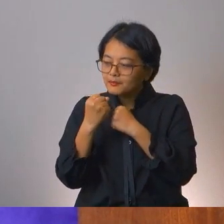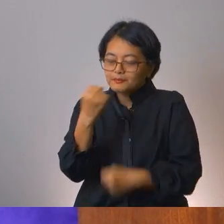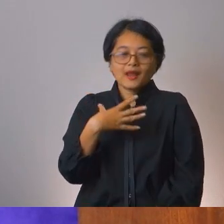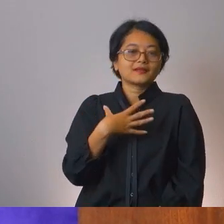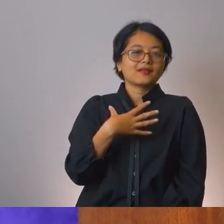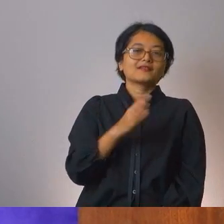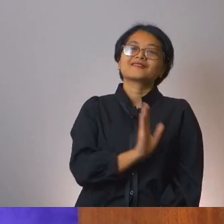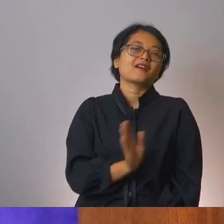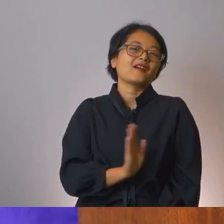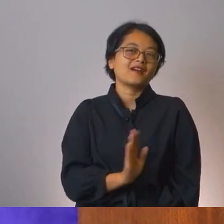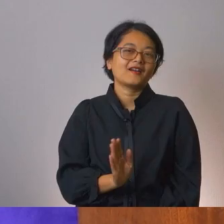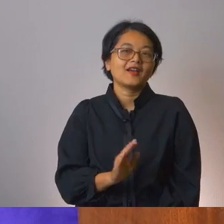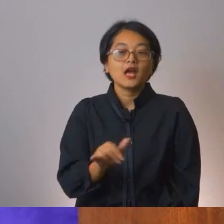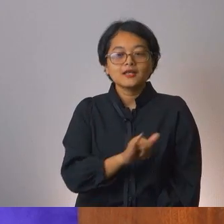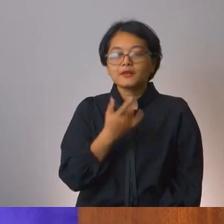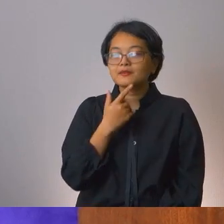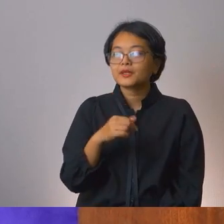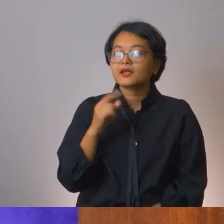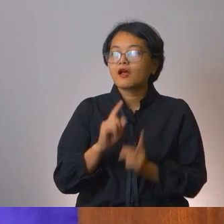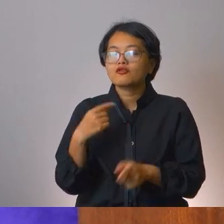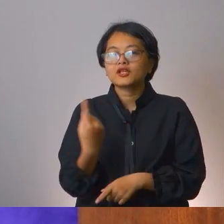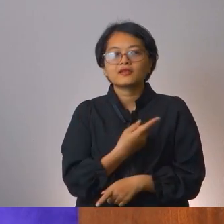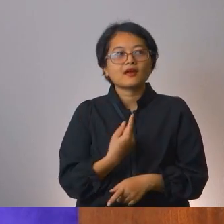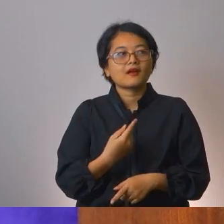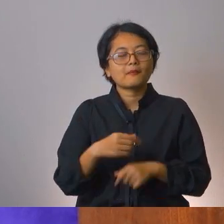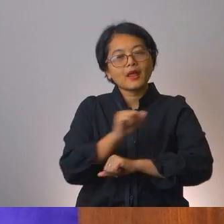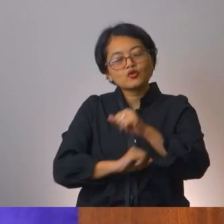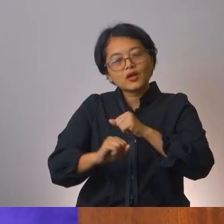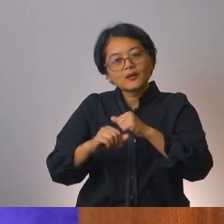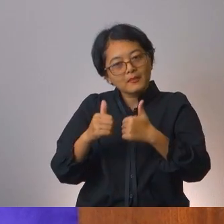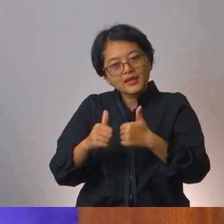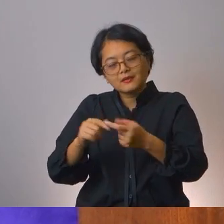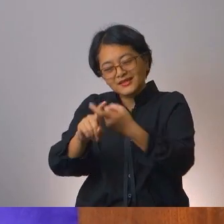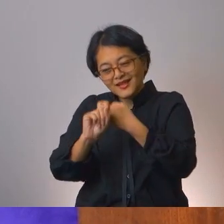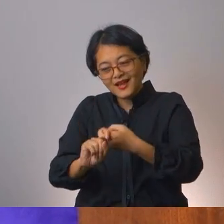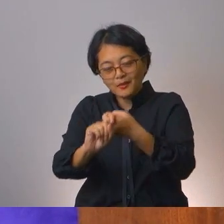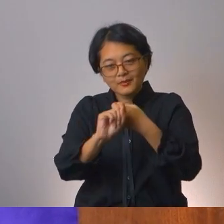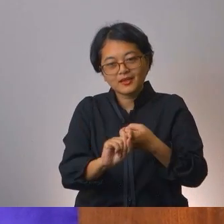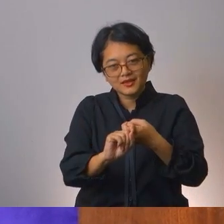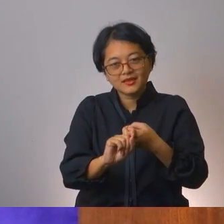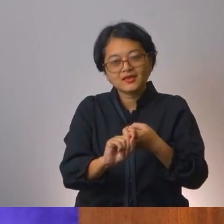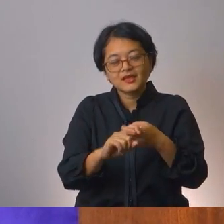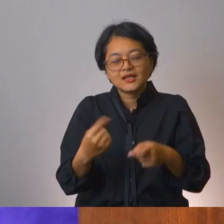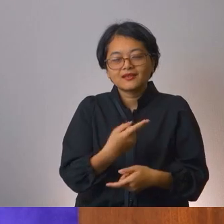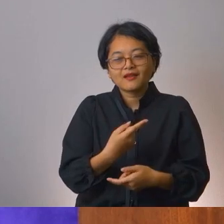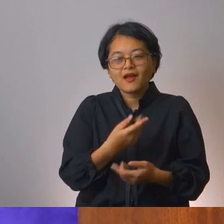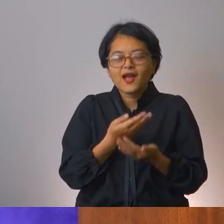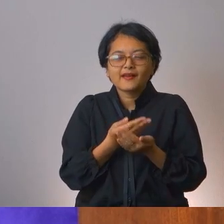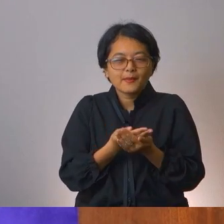melakukan sesuatu kepada seorang sahabat, kita tidak mengharapkan kapan ia membalas perbuatan baik yang kita